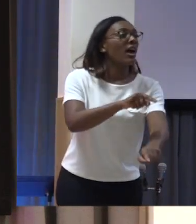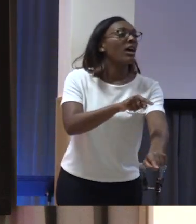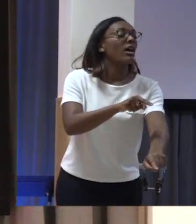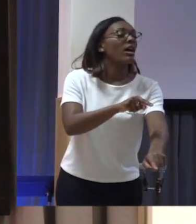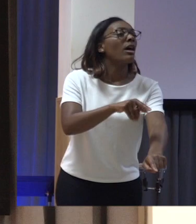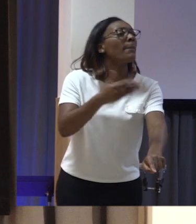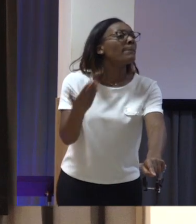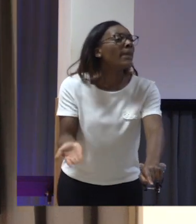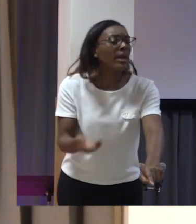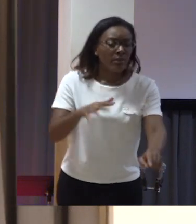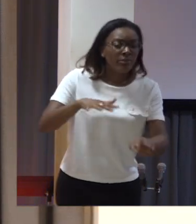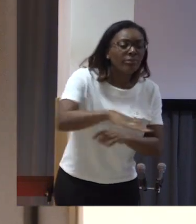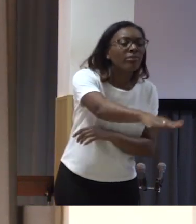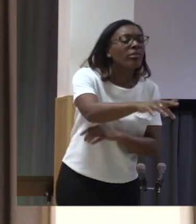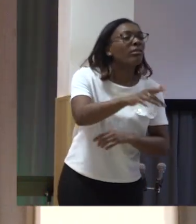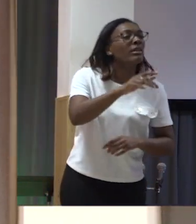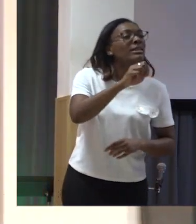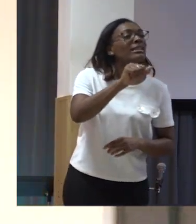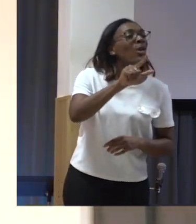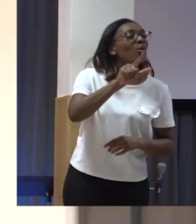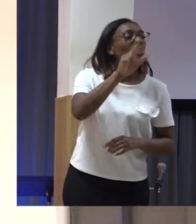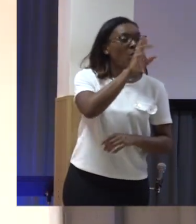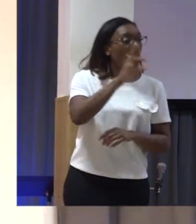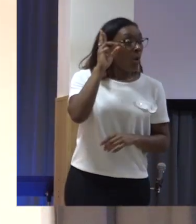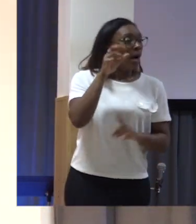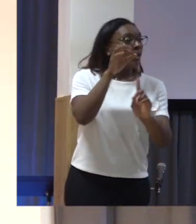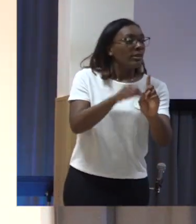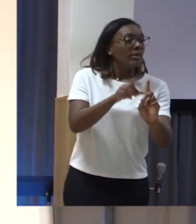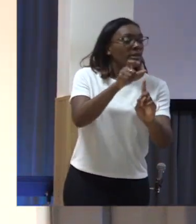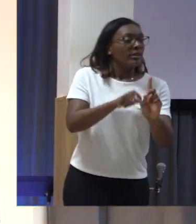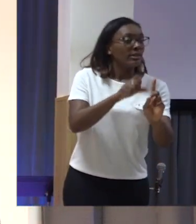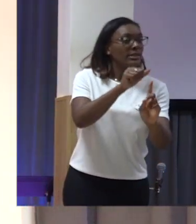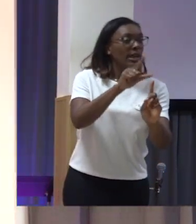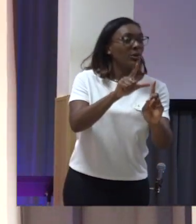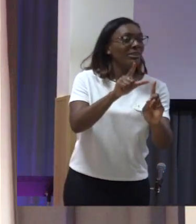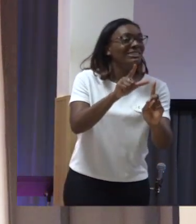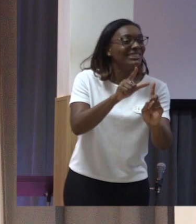qu'est-ce qui s'est passé? Saül est issu de la tribu de Benjamin.